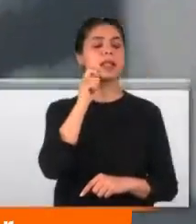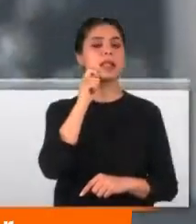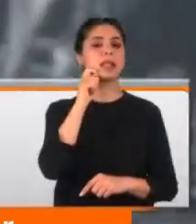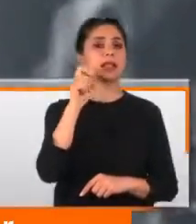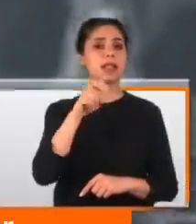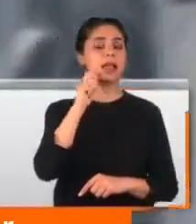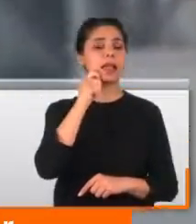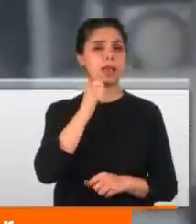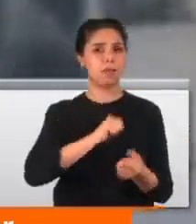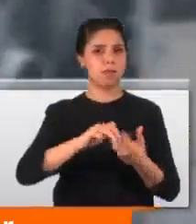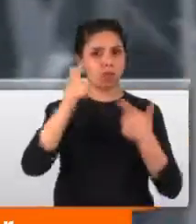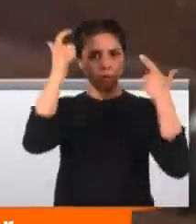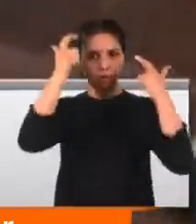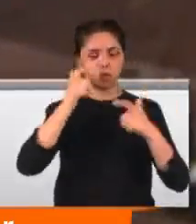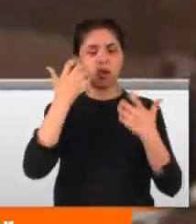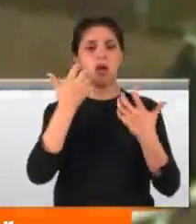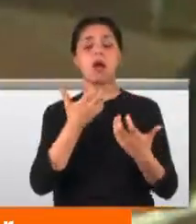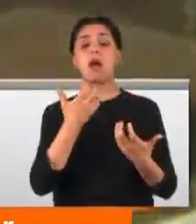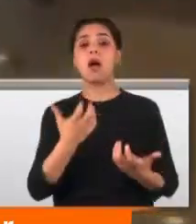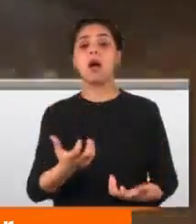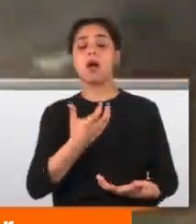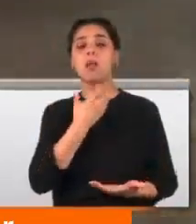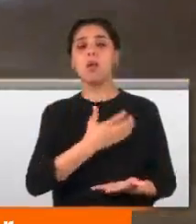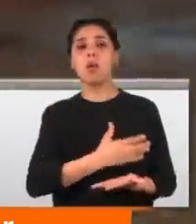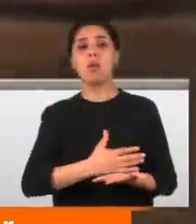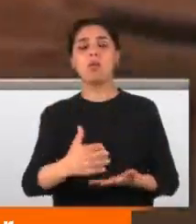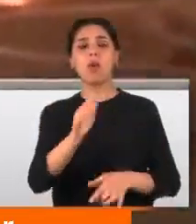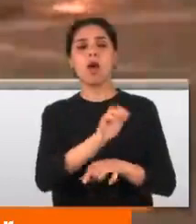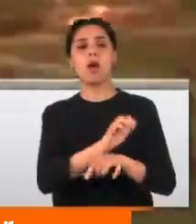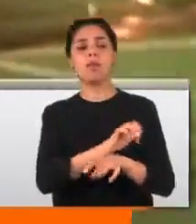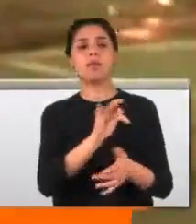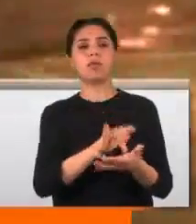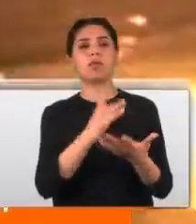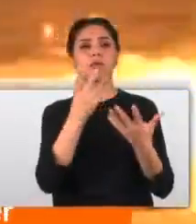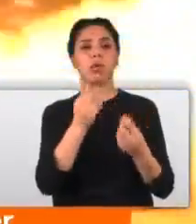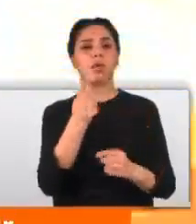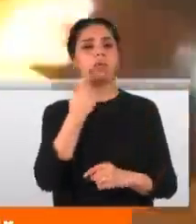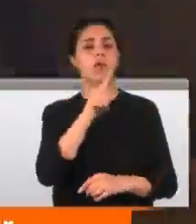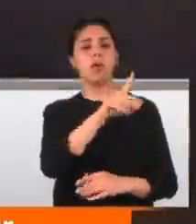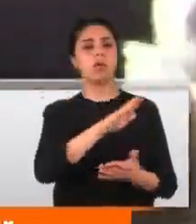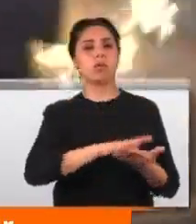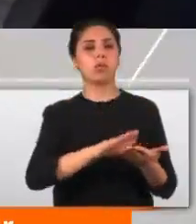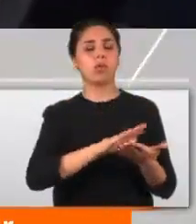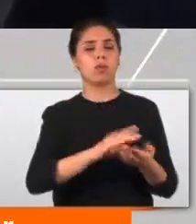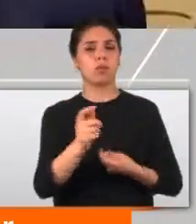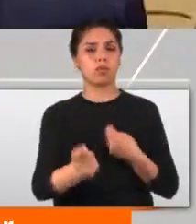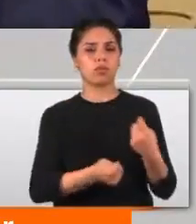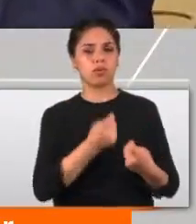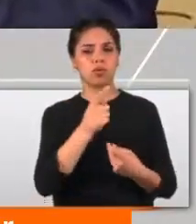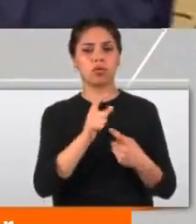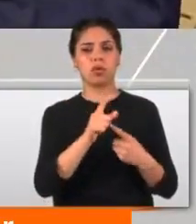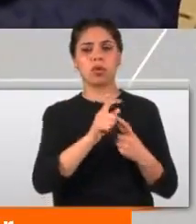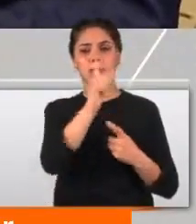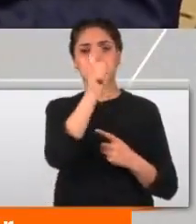olaylarının faili olduğunu ve ağırlaştırılmış müebbetle yargılandığını görmezden gelip onu aklama telaşına düştü. Demirtaş kimin